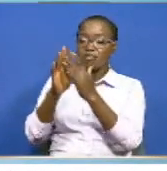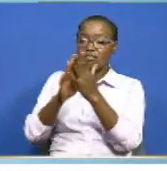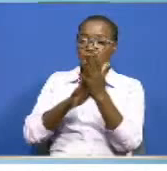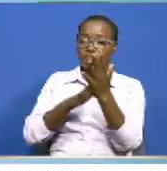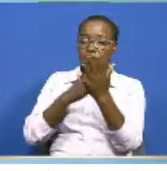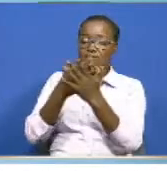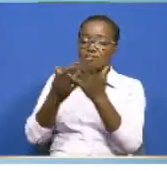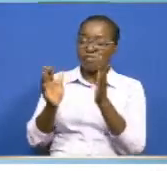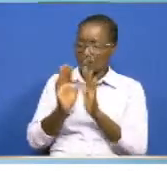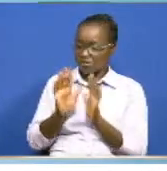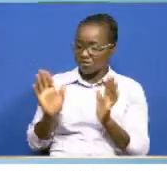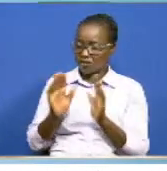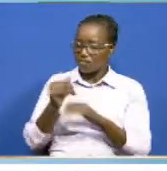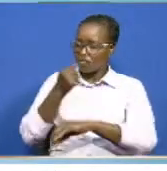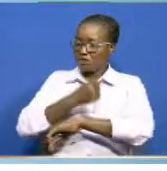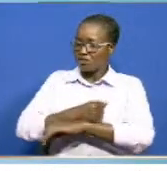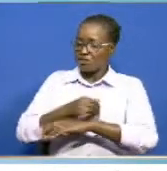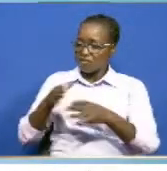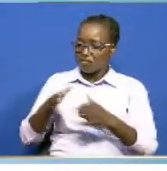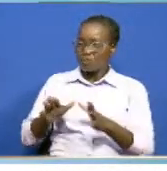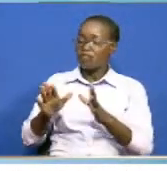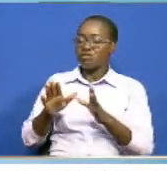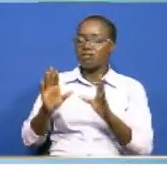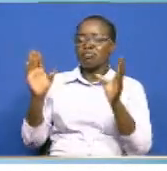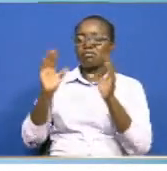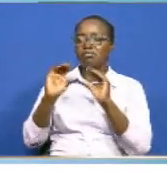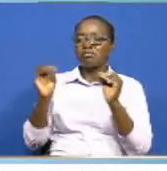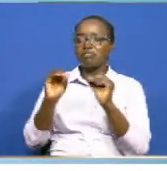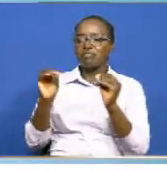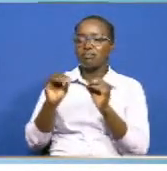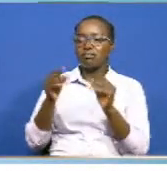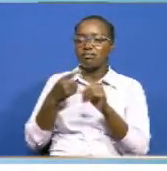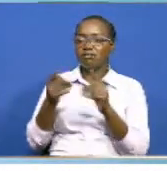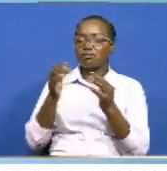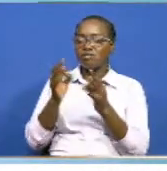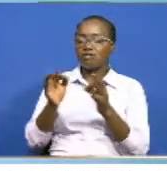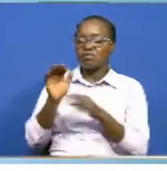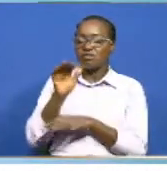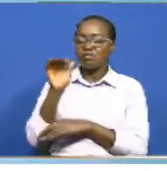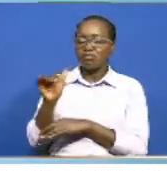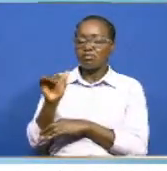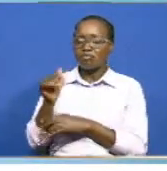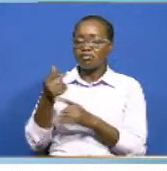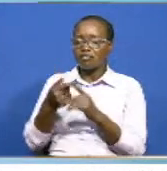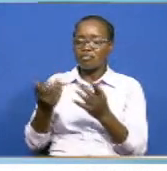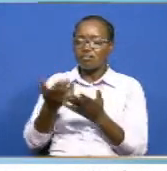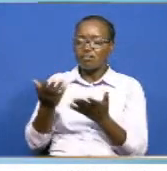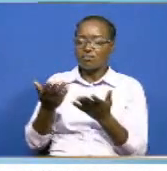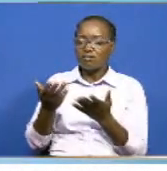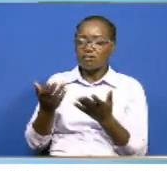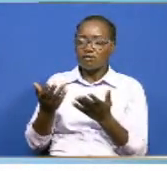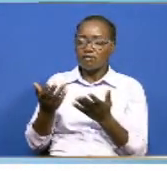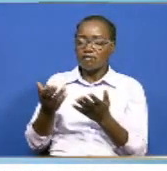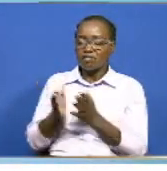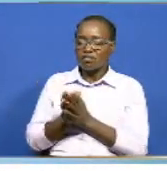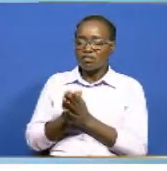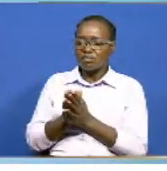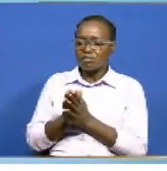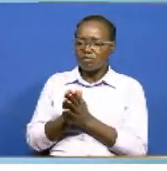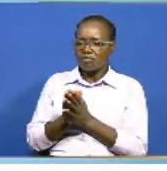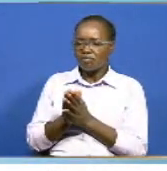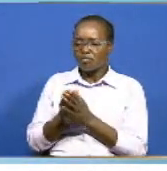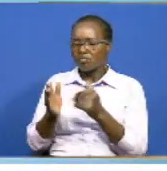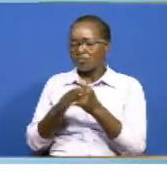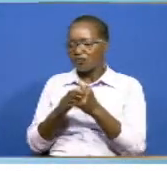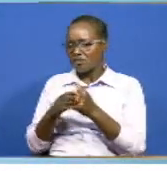kweli shule haturuhusiwi kufanya nini? Kuja na rununu. Mtoto akiulizwa unatoka wapi? Labda hii miezi yote 8 ama 9